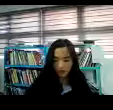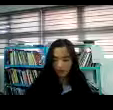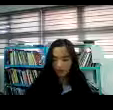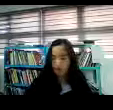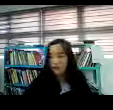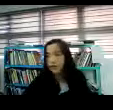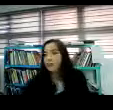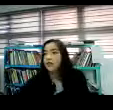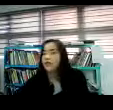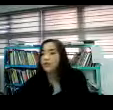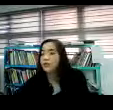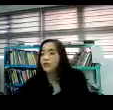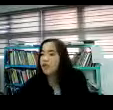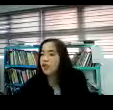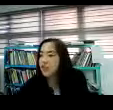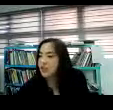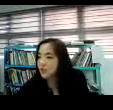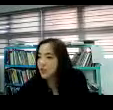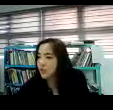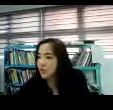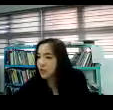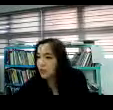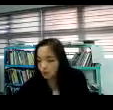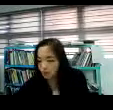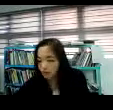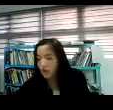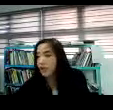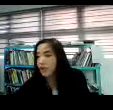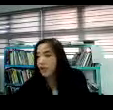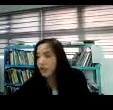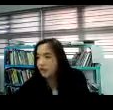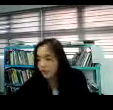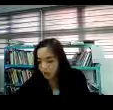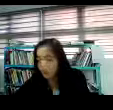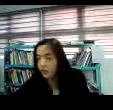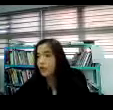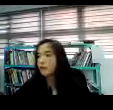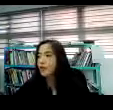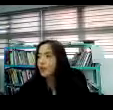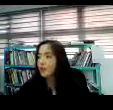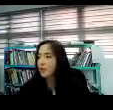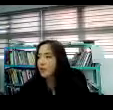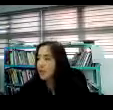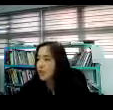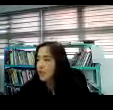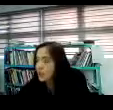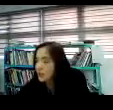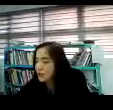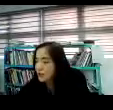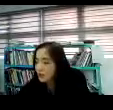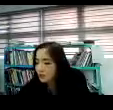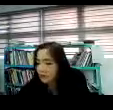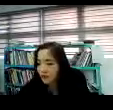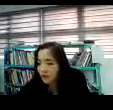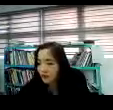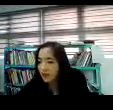e-journals.ph. Ayan po. Si e-journals.ph naman po, usually ang mga, or majority po ng mga researches na nandito